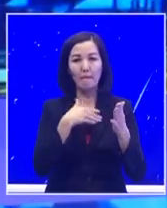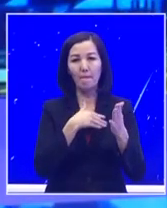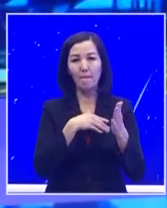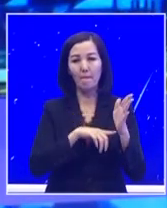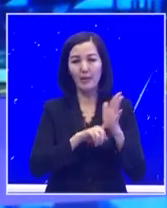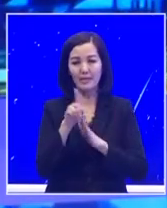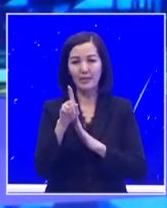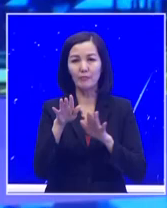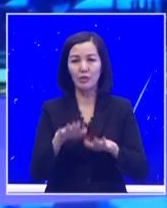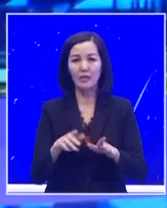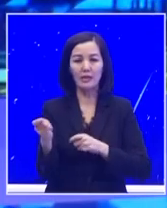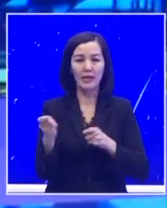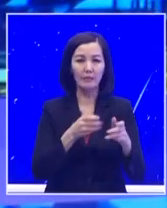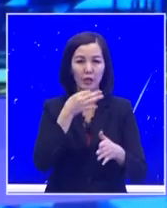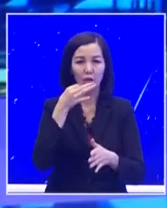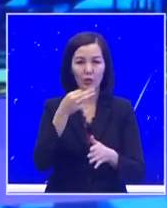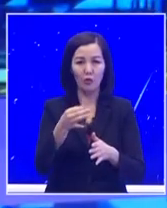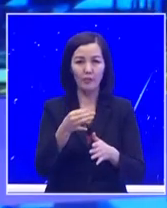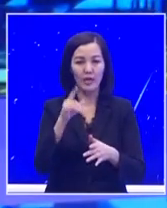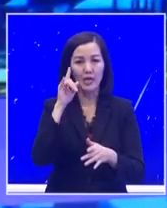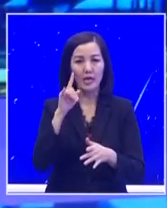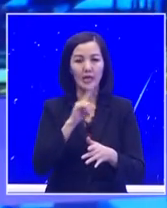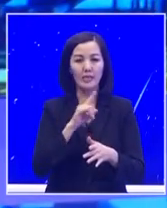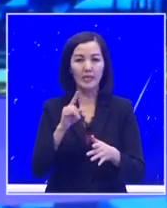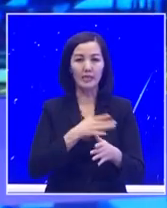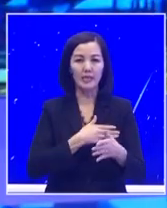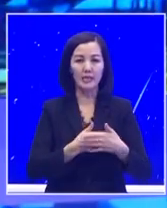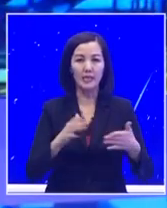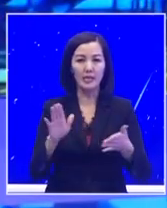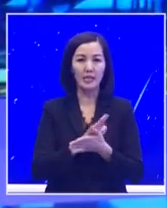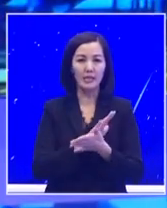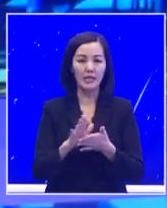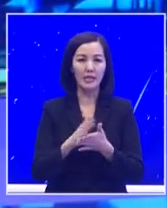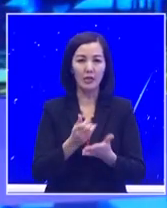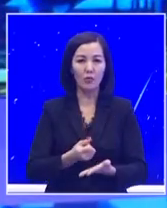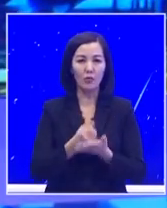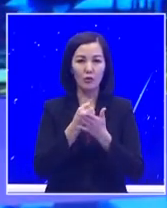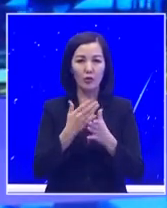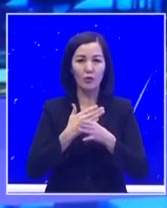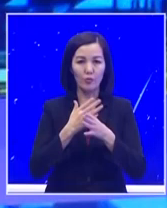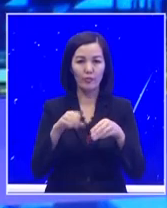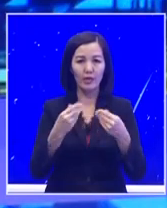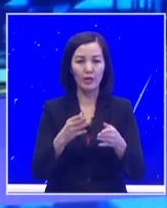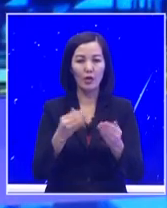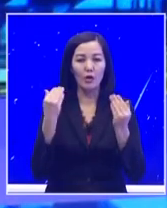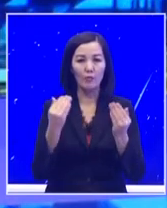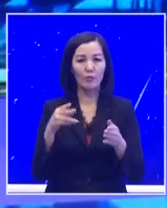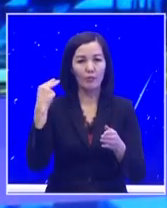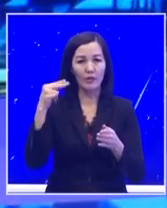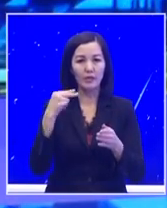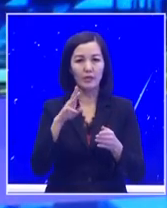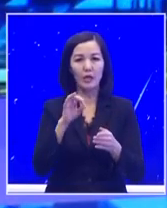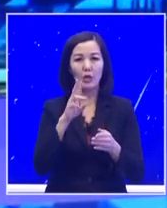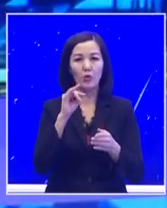жергілікті әкімдіктер де жауапты. Осылайша еліміз еріктілерге жан-жақты қолдау көрсетпек. Бұл туралы президент Қасым-Жомарт